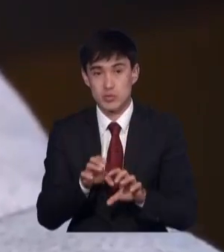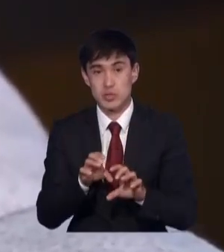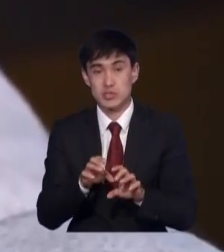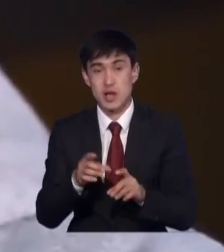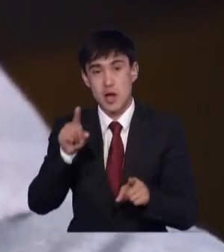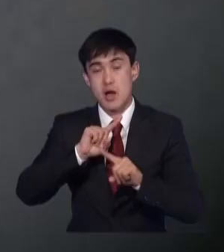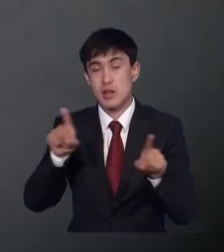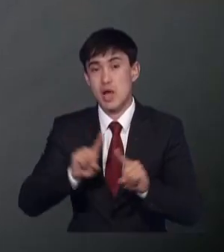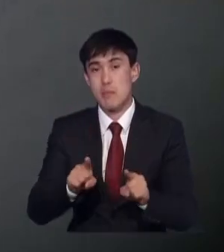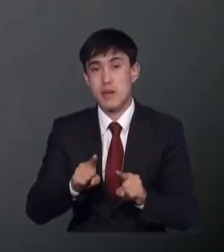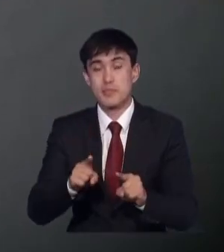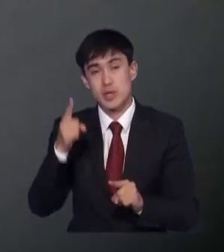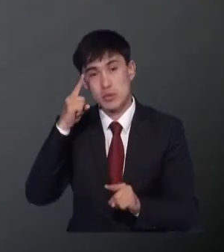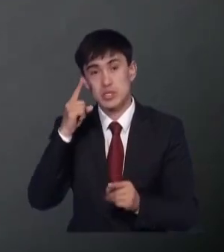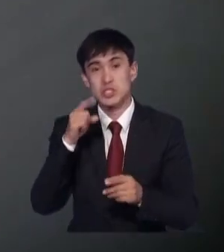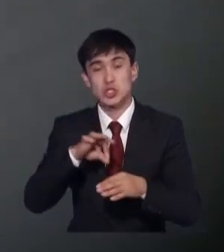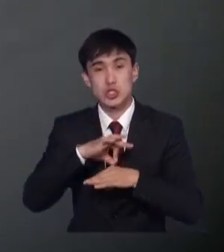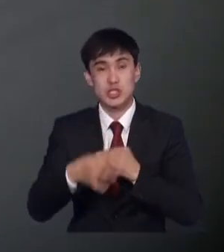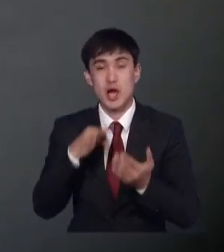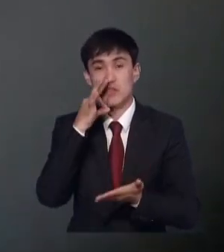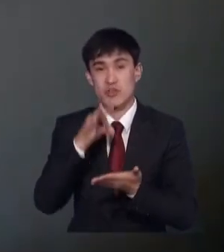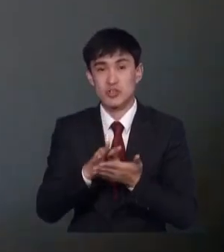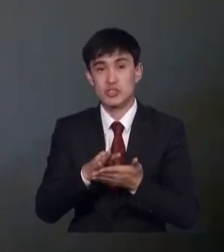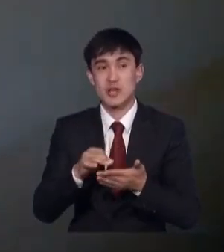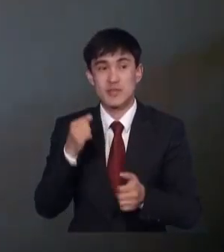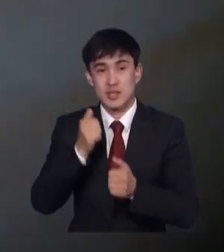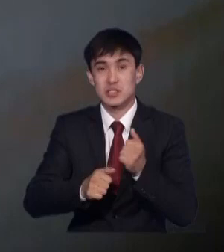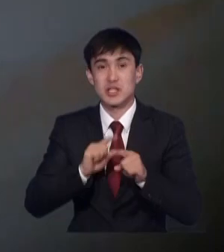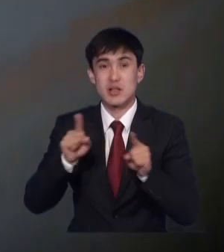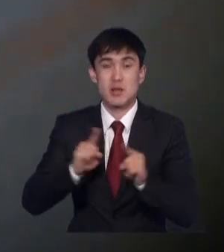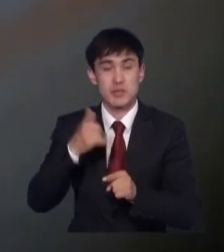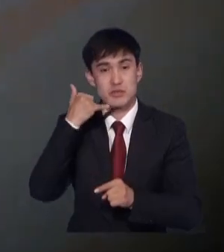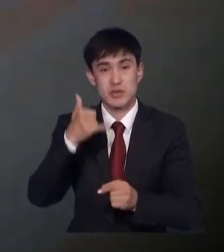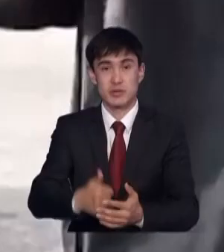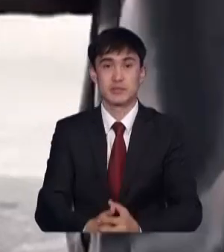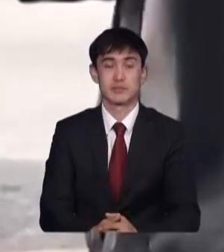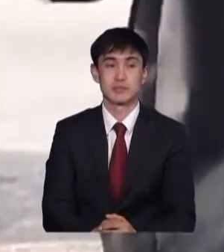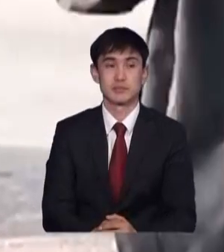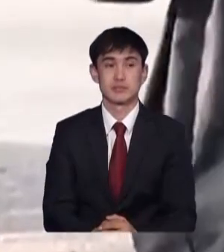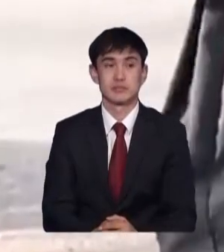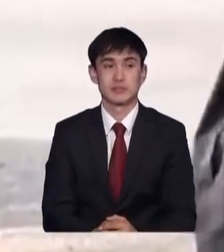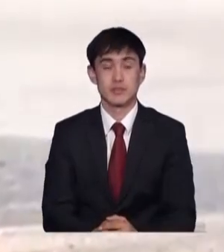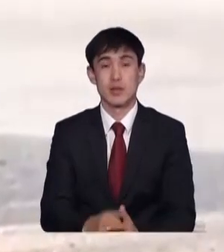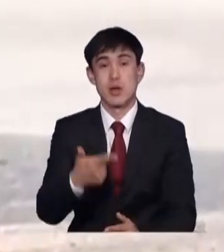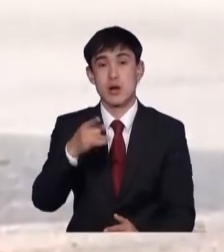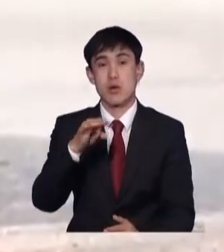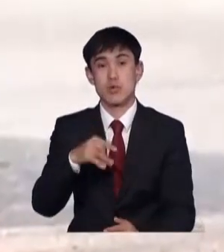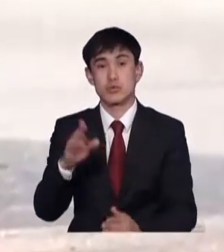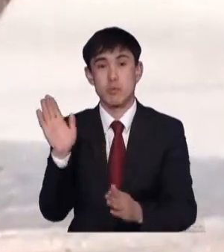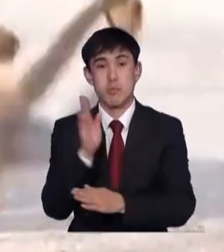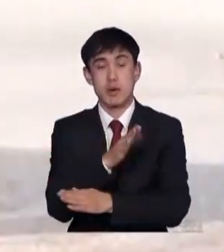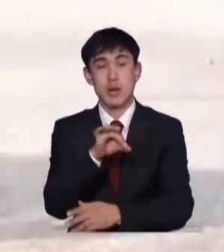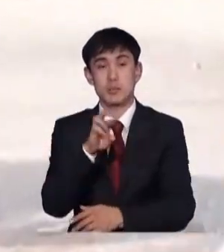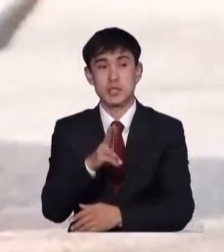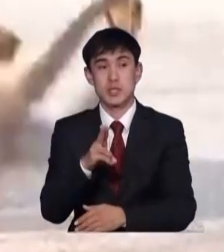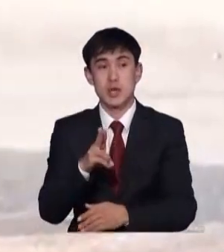о рекламе и предполагает ужесточить ответственность за назойливые рекламные звонки в гонконгской парке Камшат